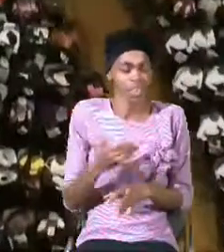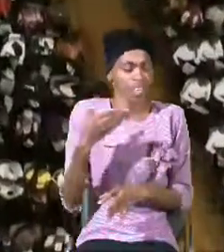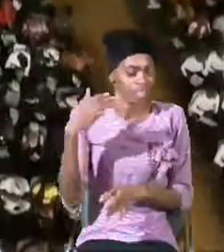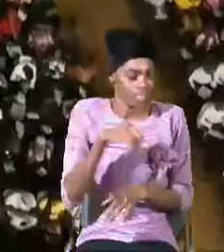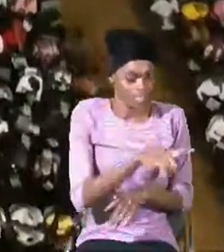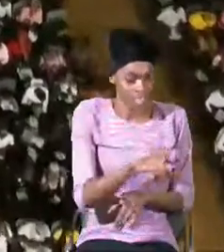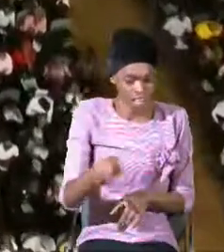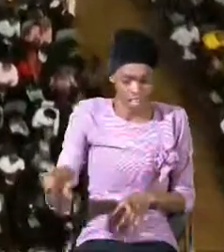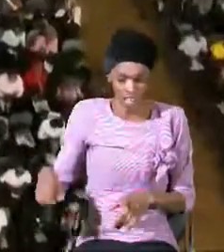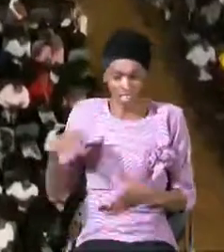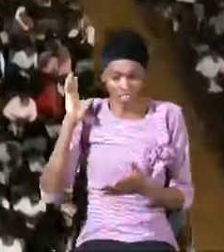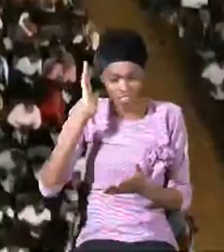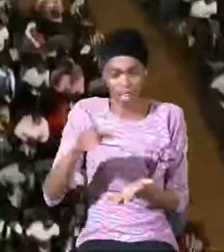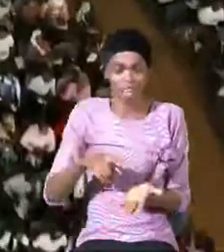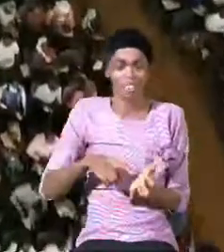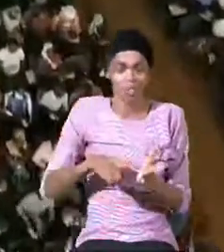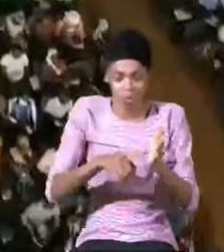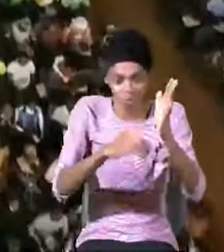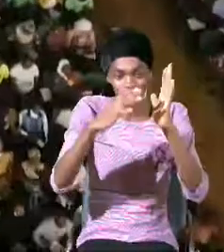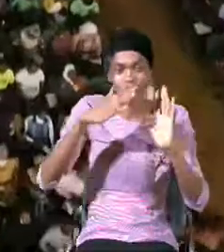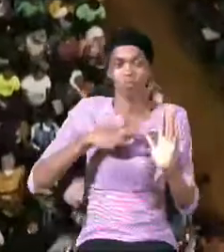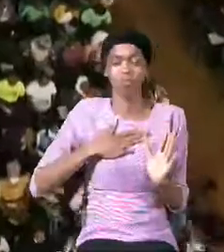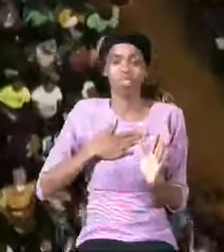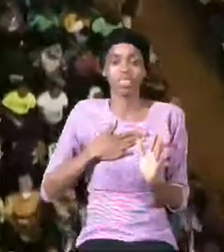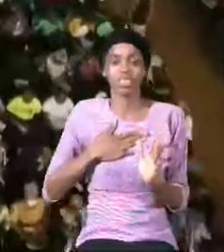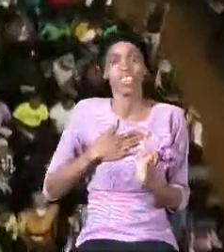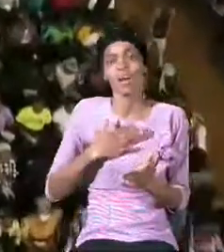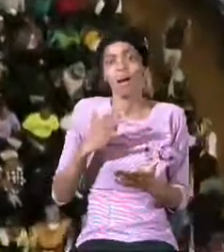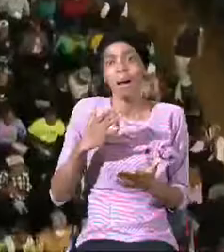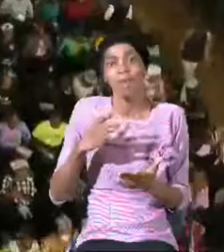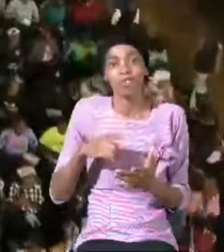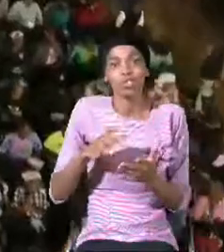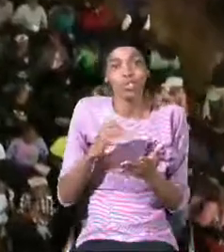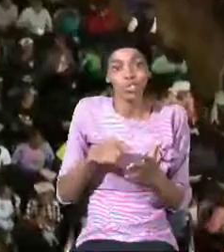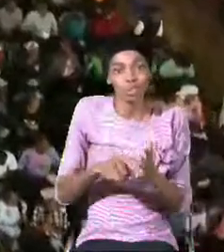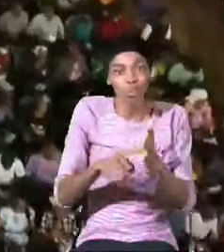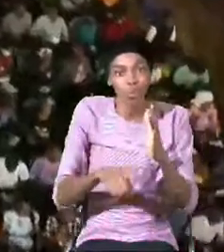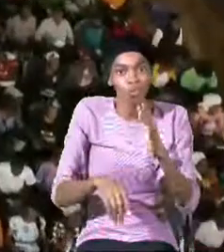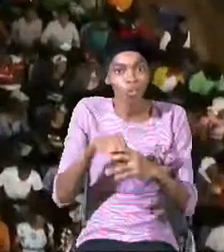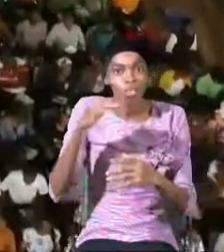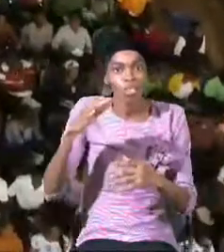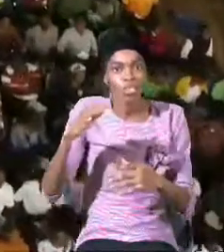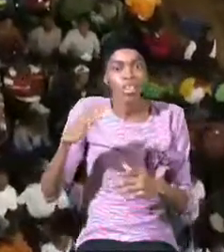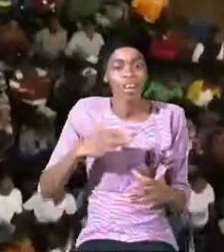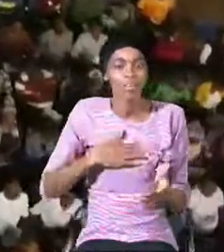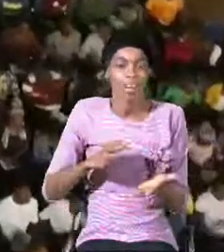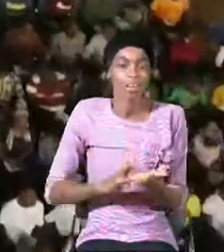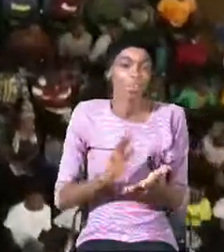publiera mes louanges. Est-ce que tu fais part du peuple? Où